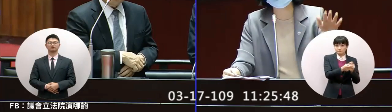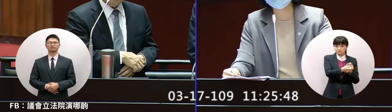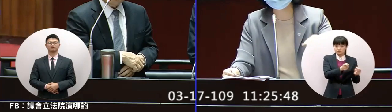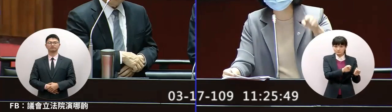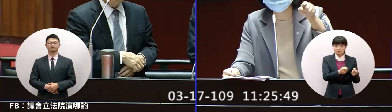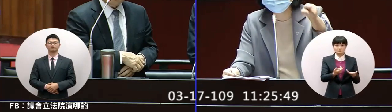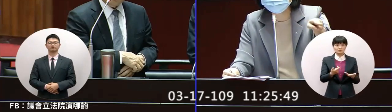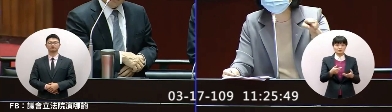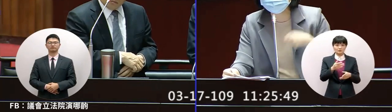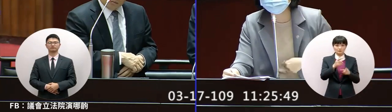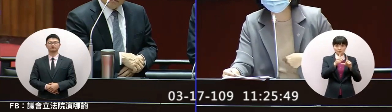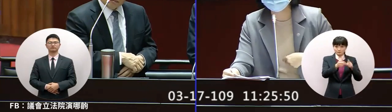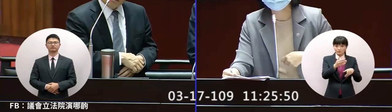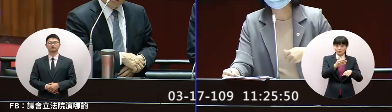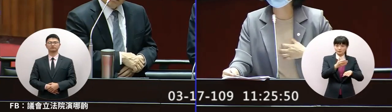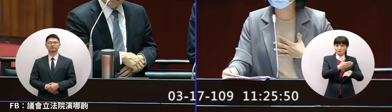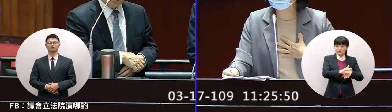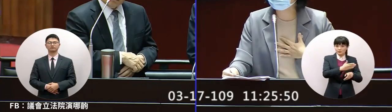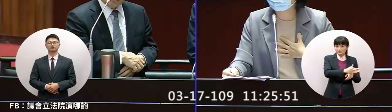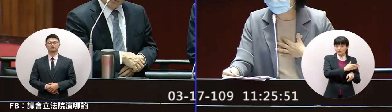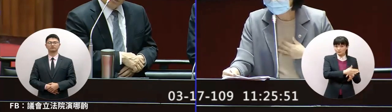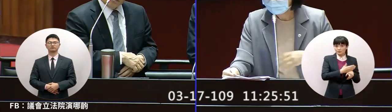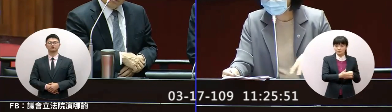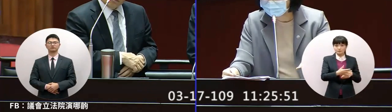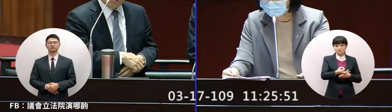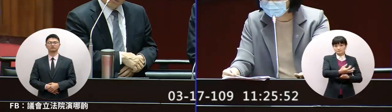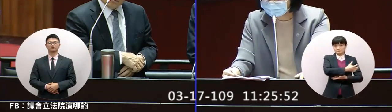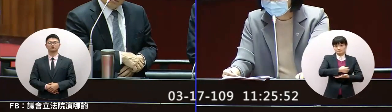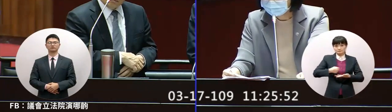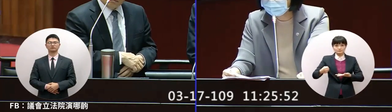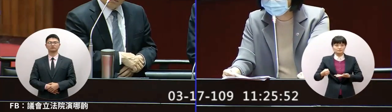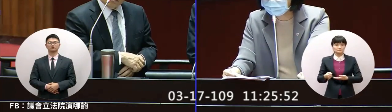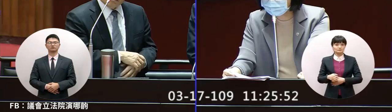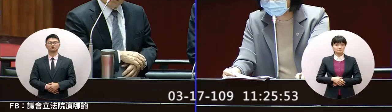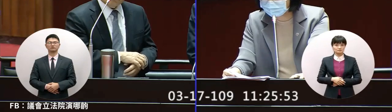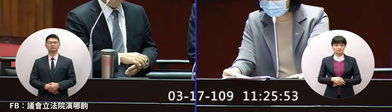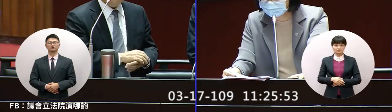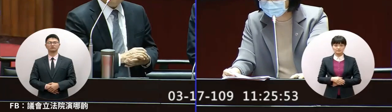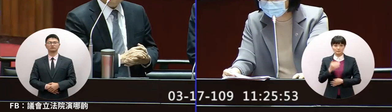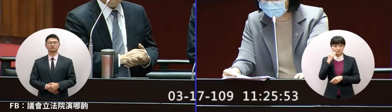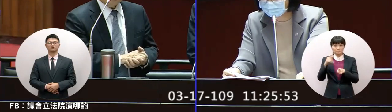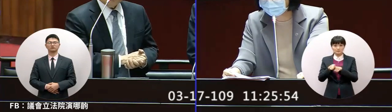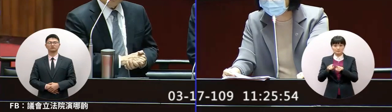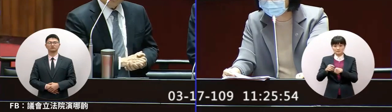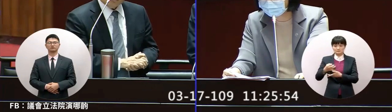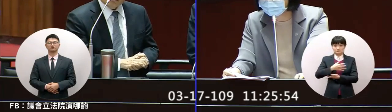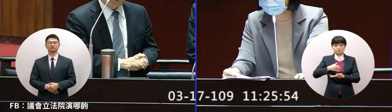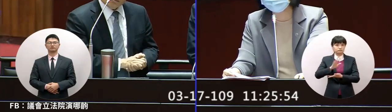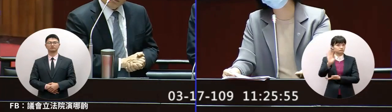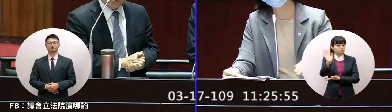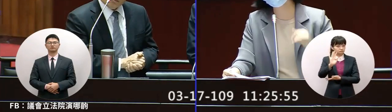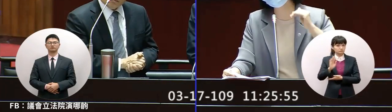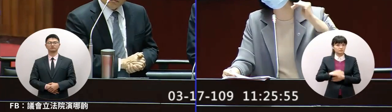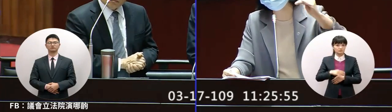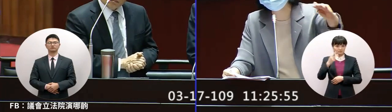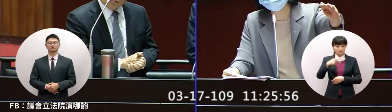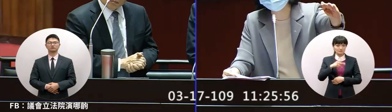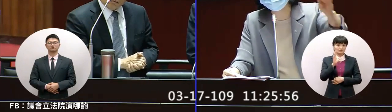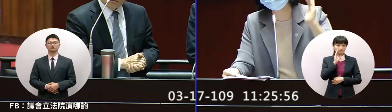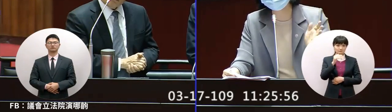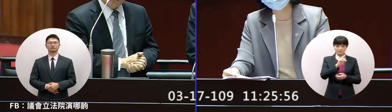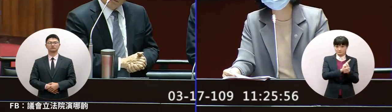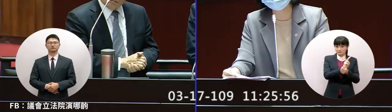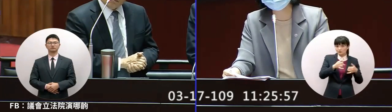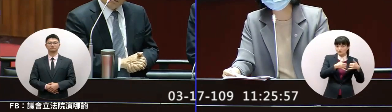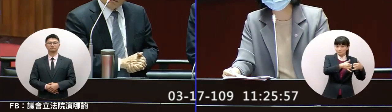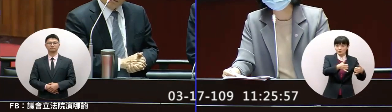本来抗议的讲，你那是一般征收，当然嘛不同意。然后呢，他在这个泰林路、丰江路那里采高架设计，